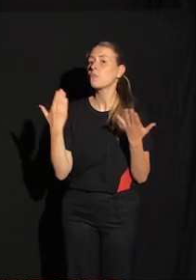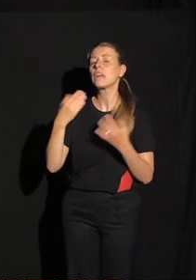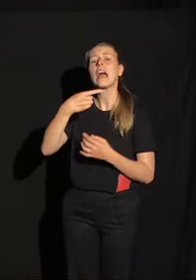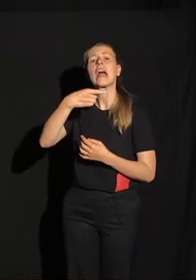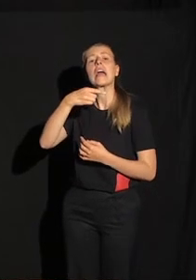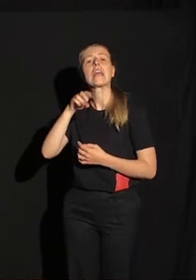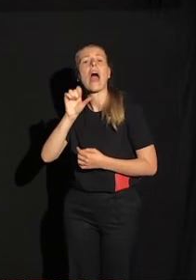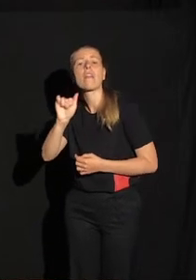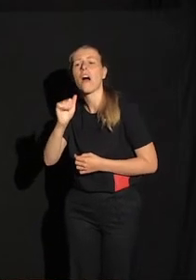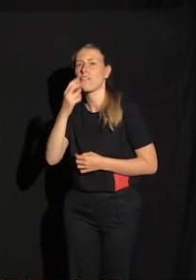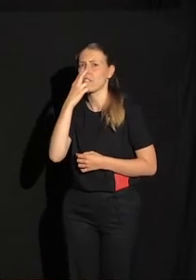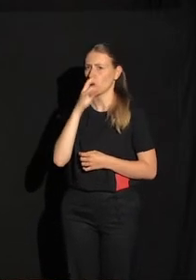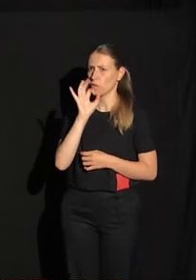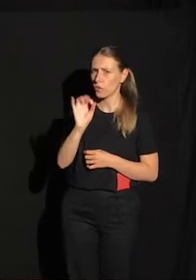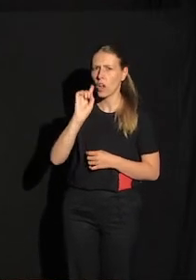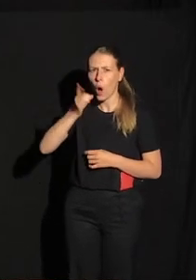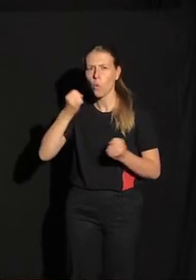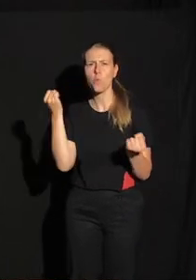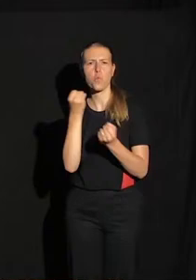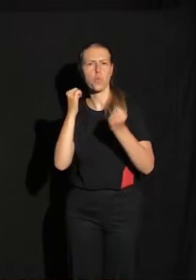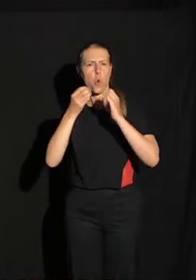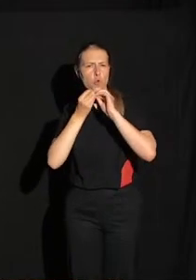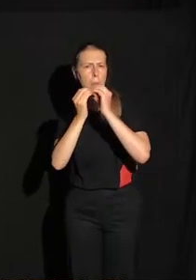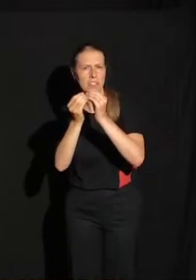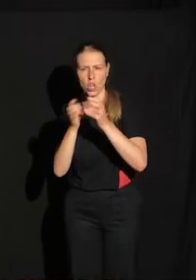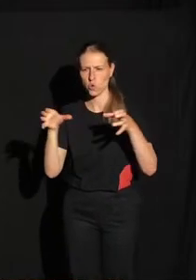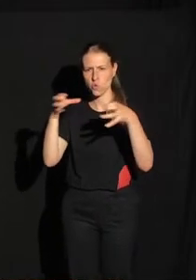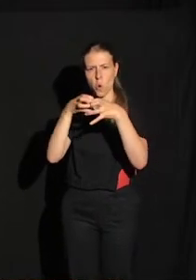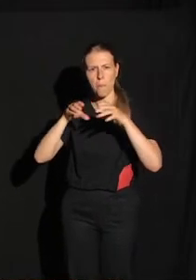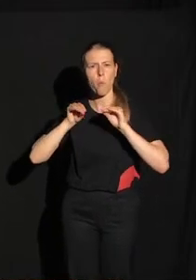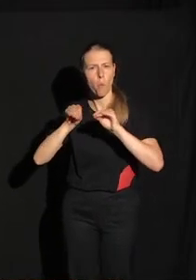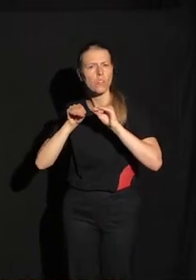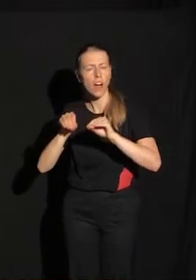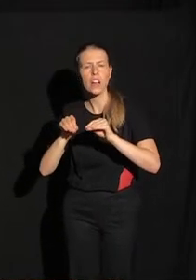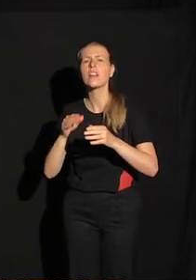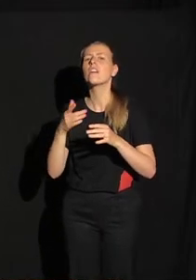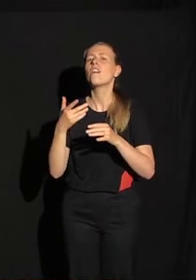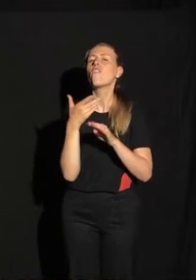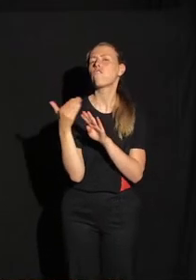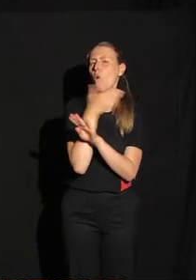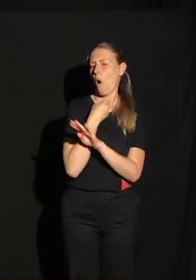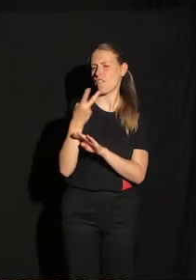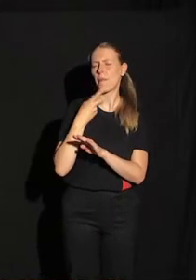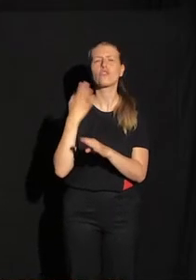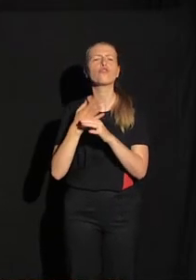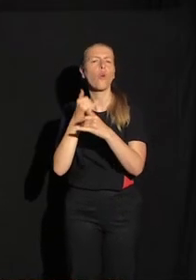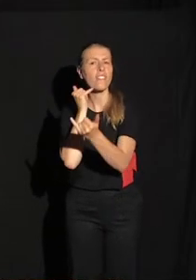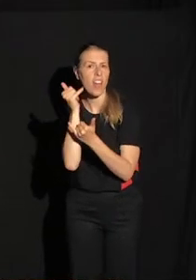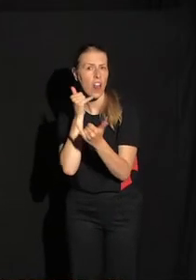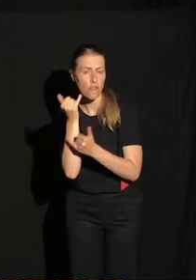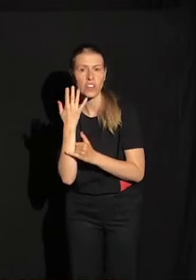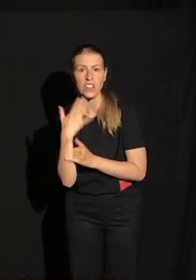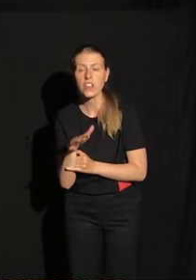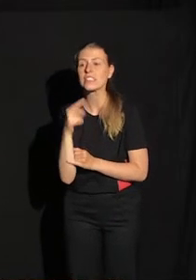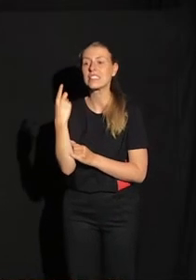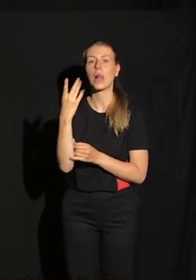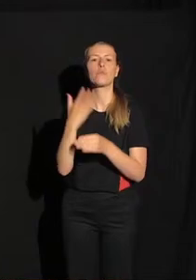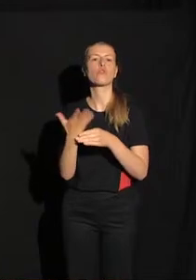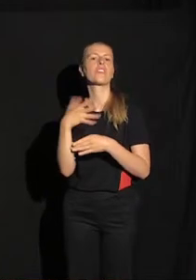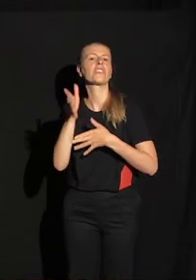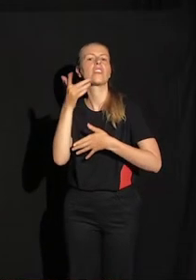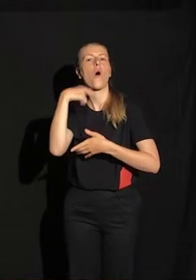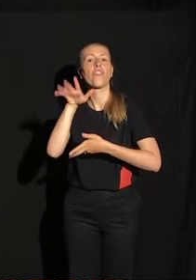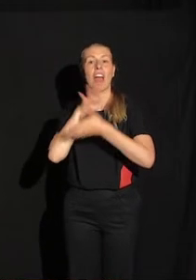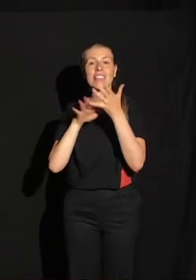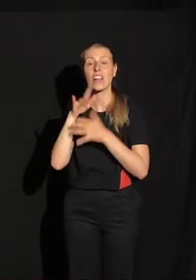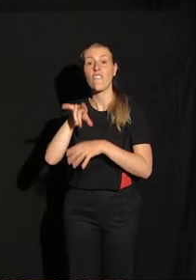das ja auch sehr kompliziert mit der Gruppe. Wir haben ja vorher auch telefoniert und du hast erzählt, dass ihr wirklich